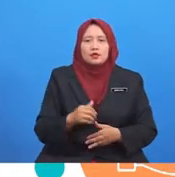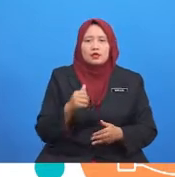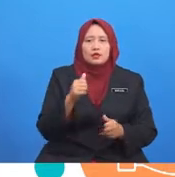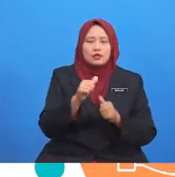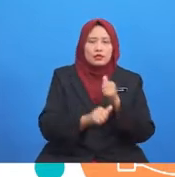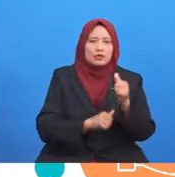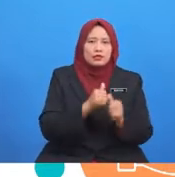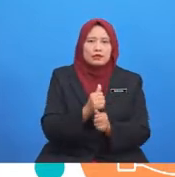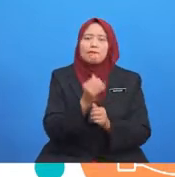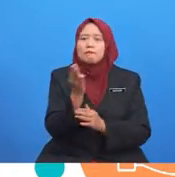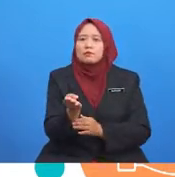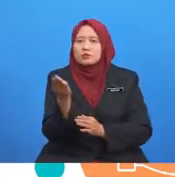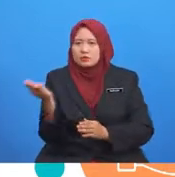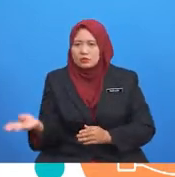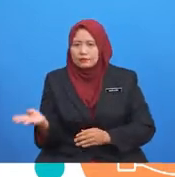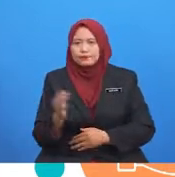alam benda.